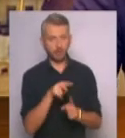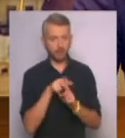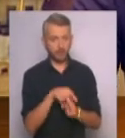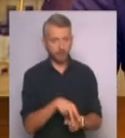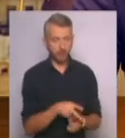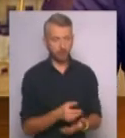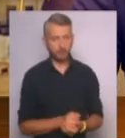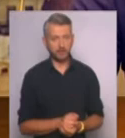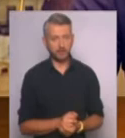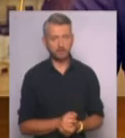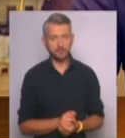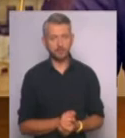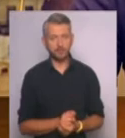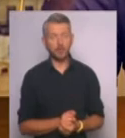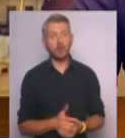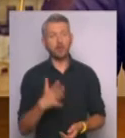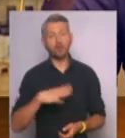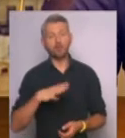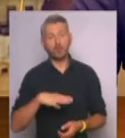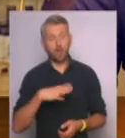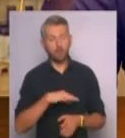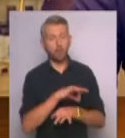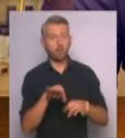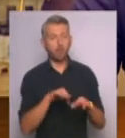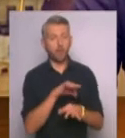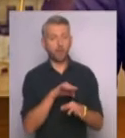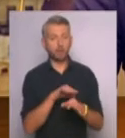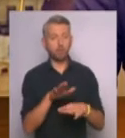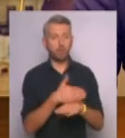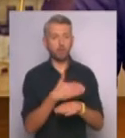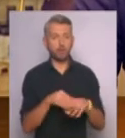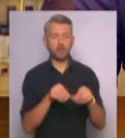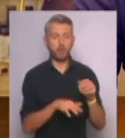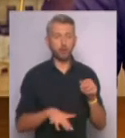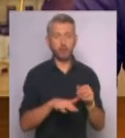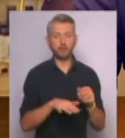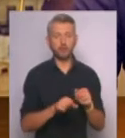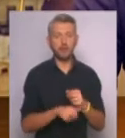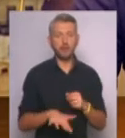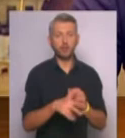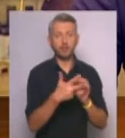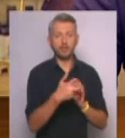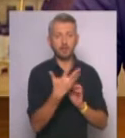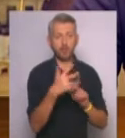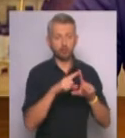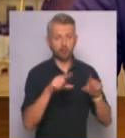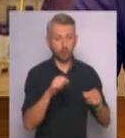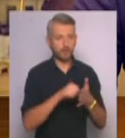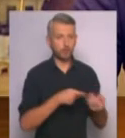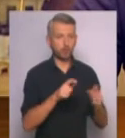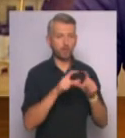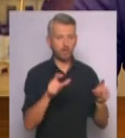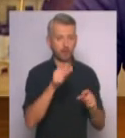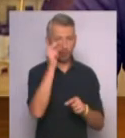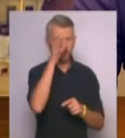них. Чекаємо все-таки проєкт поділу земельної ділянки на території 305-ї школи від управління освіти Дарницького